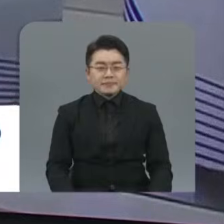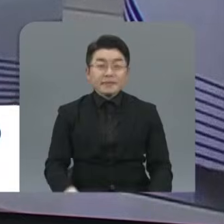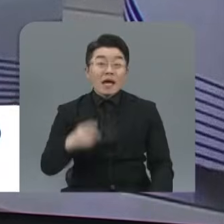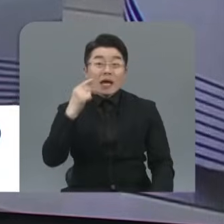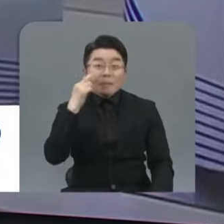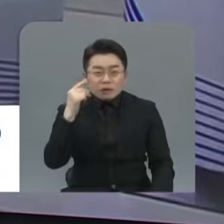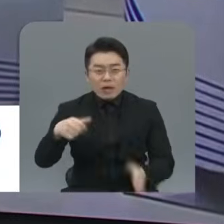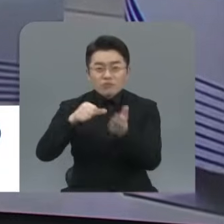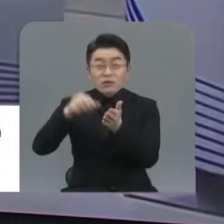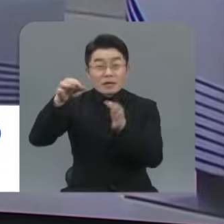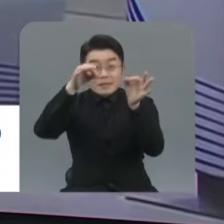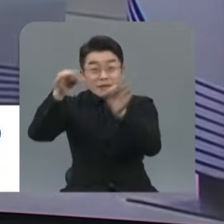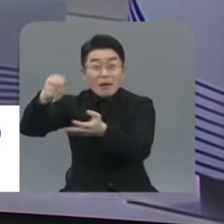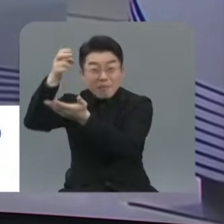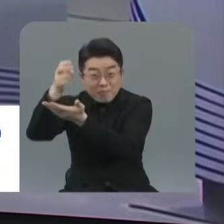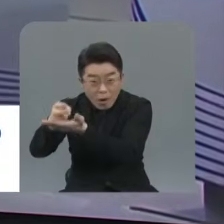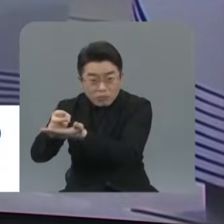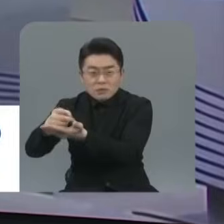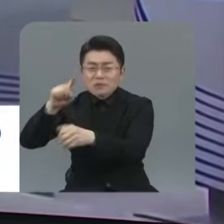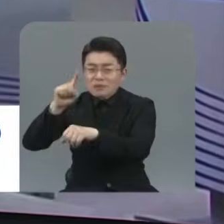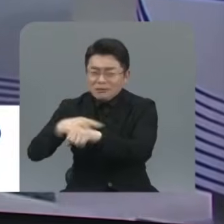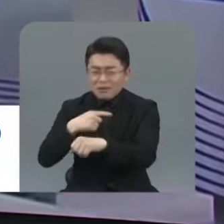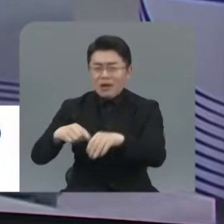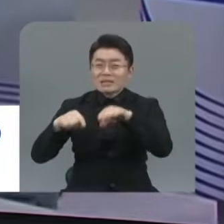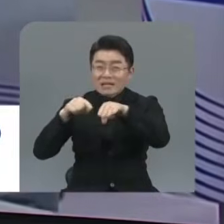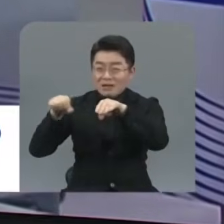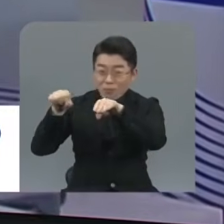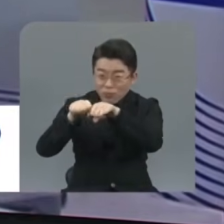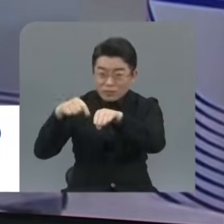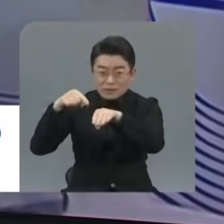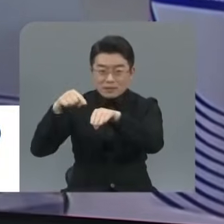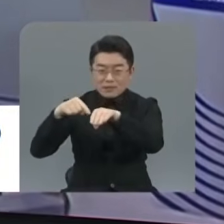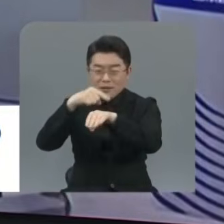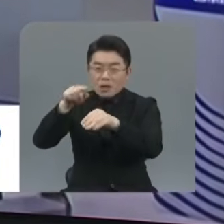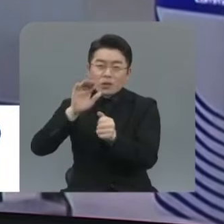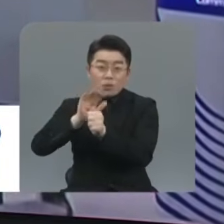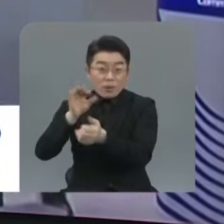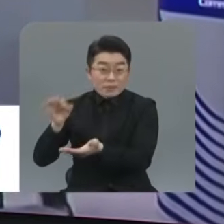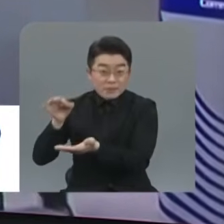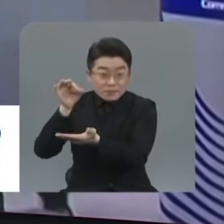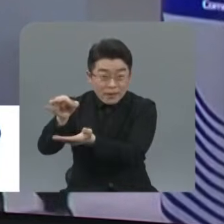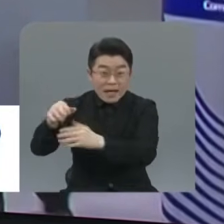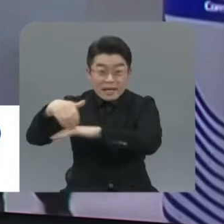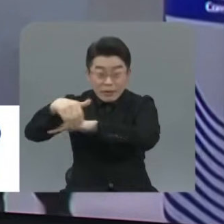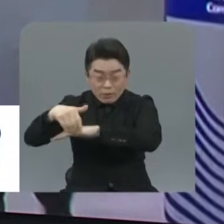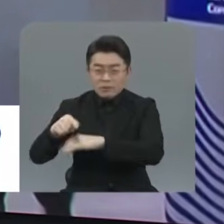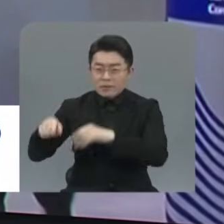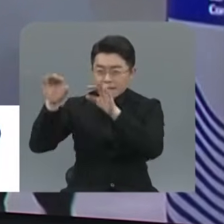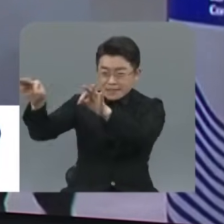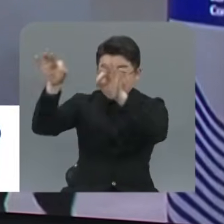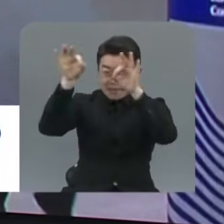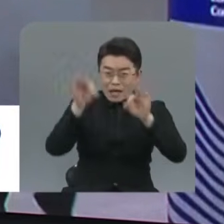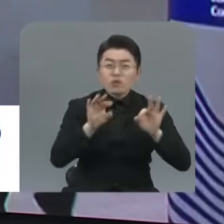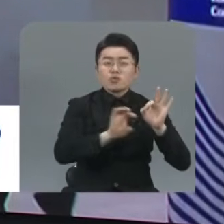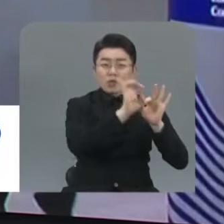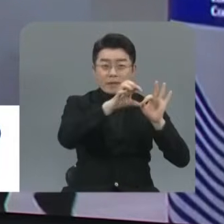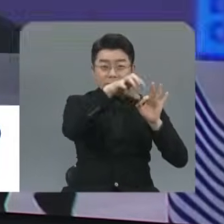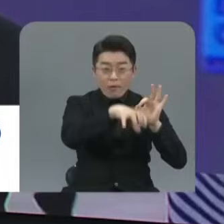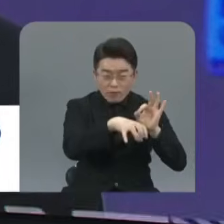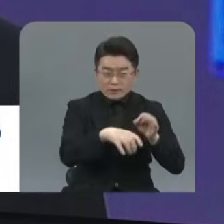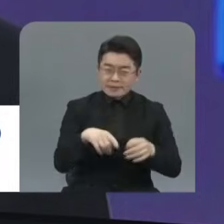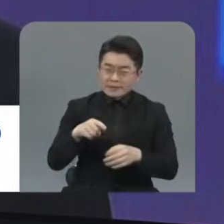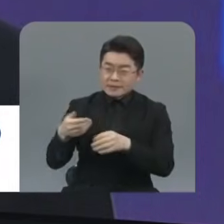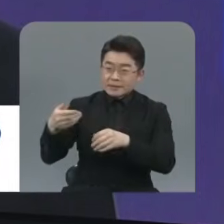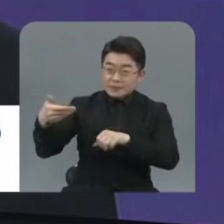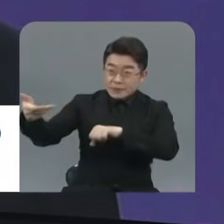네, 미국이 인플레이션 감축법으로 북미 지역에서 생산한 전기차에만 보조금을 주기로 한 것처럼 유럽연합이 제품을